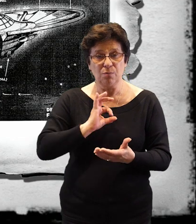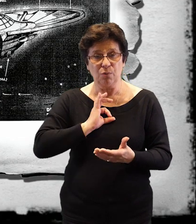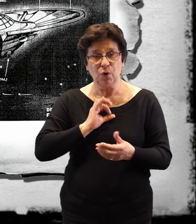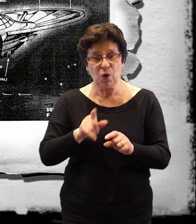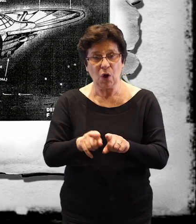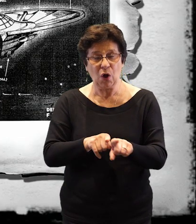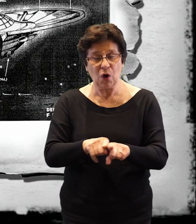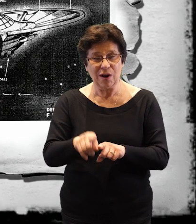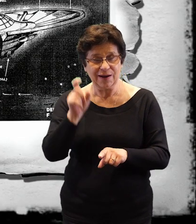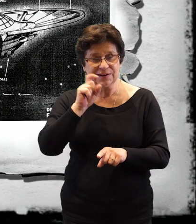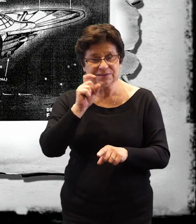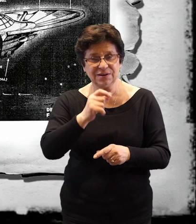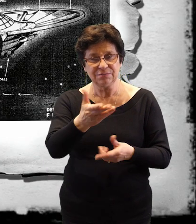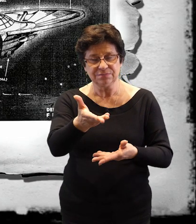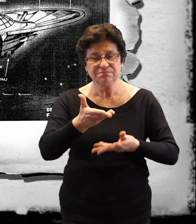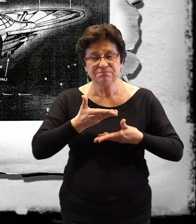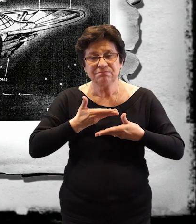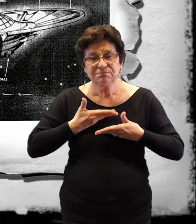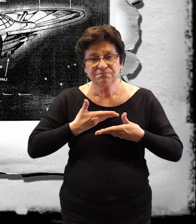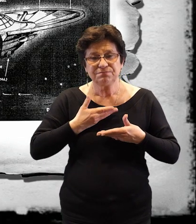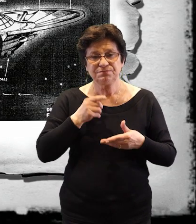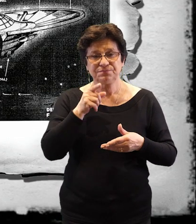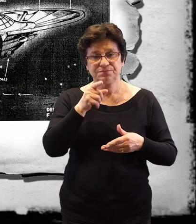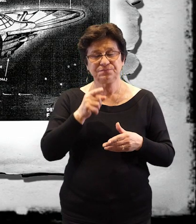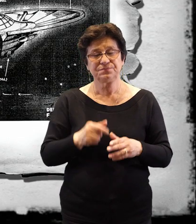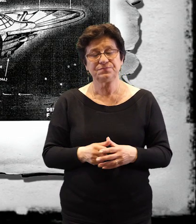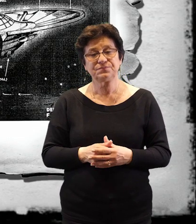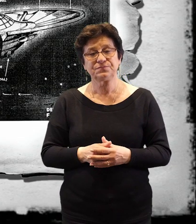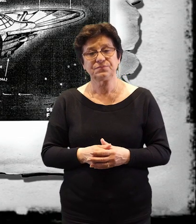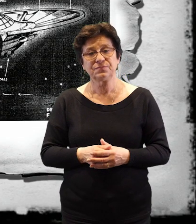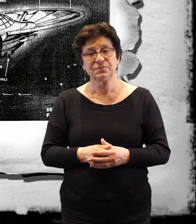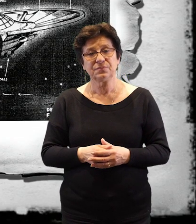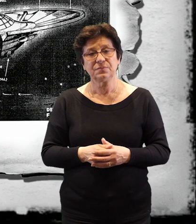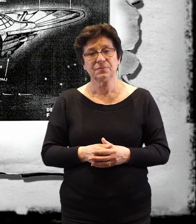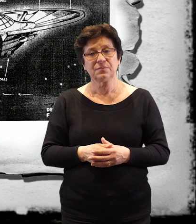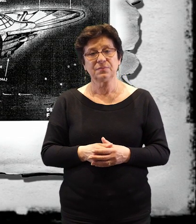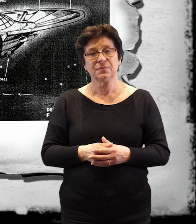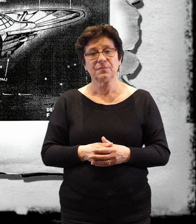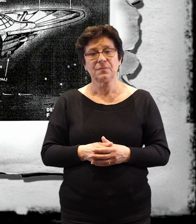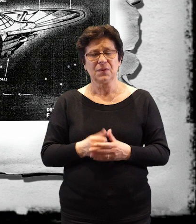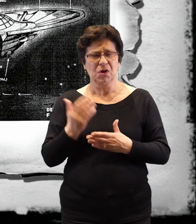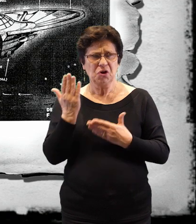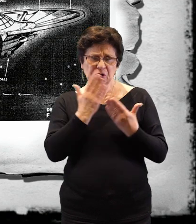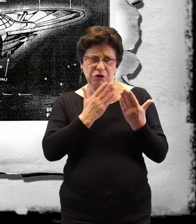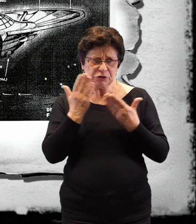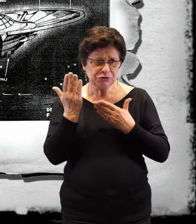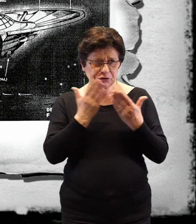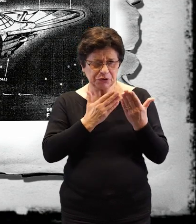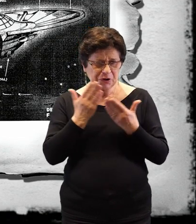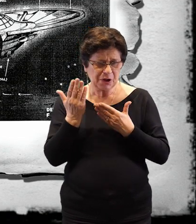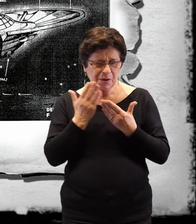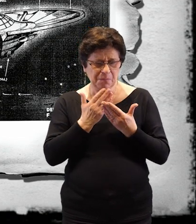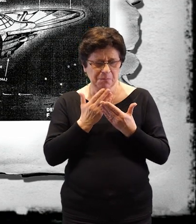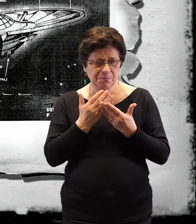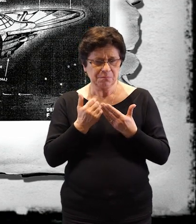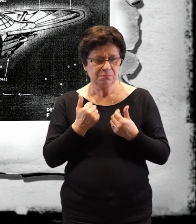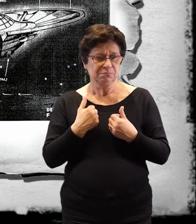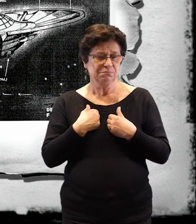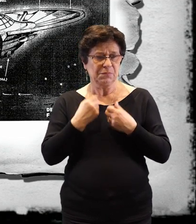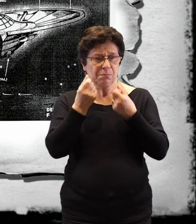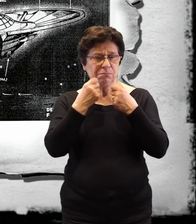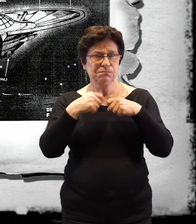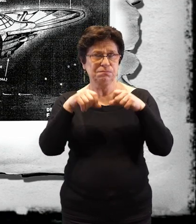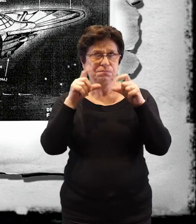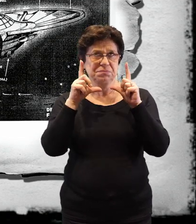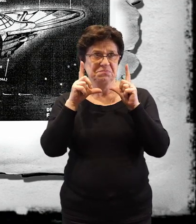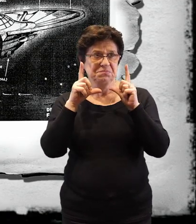ten artykuł. Artykuł z Rudolfem Schieverem. No i czytam sobie ten artykuł i znowu wielkie